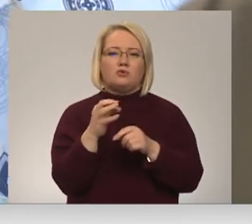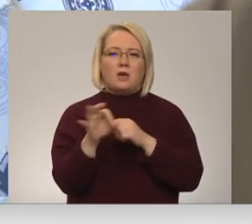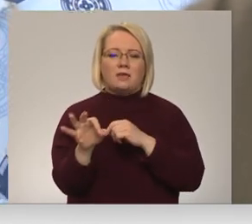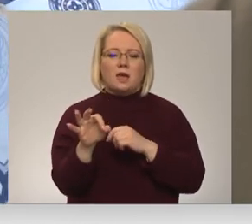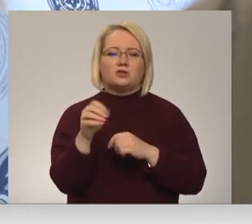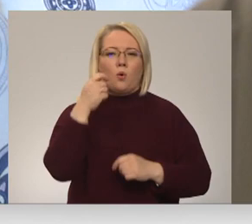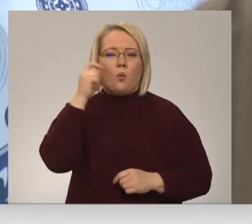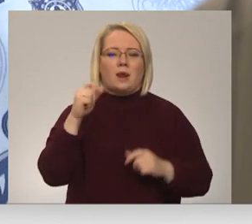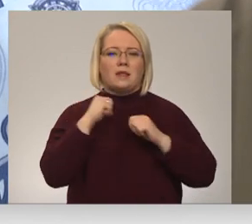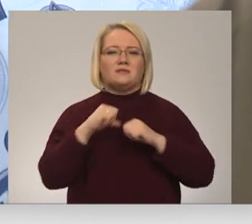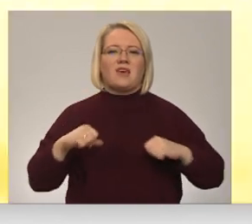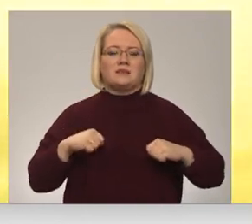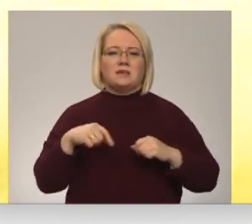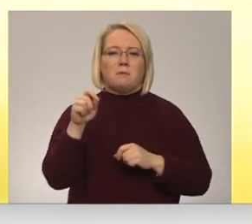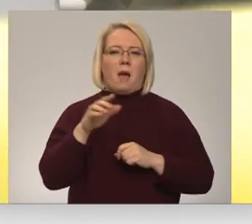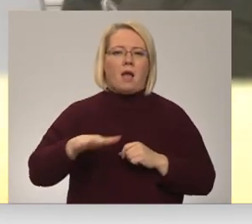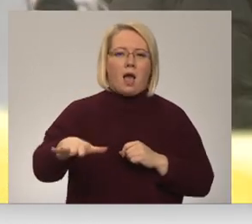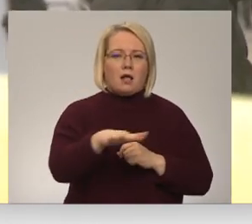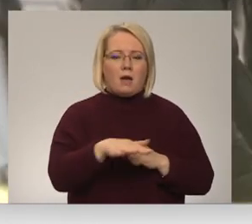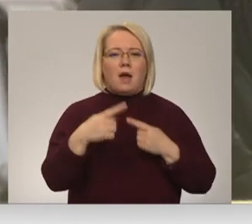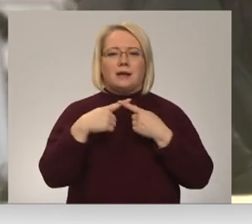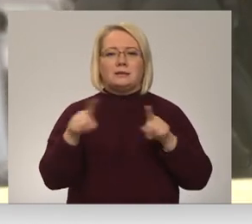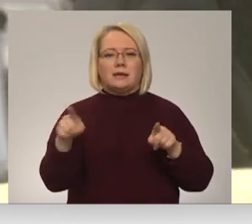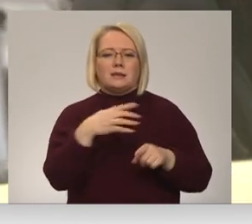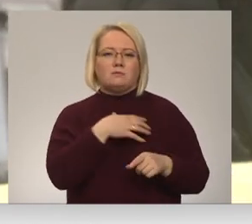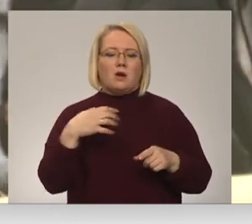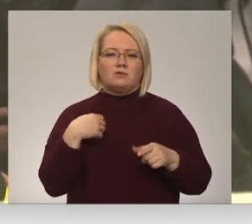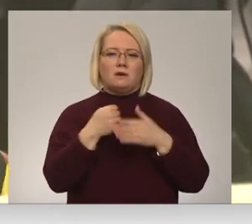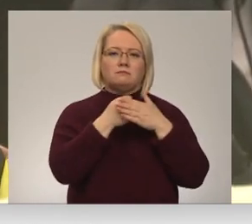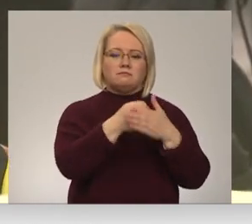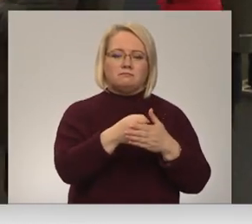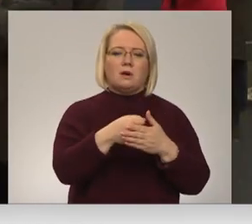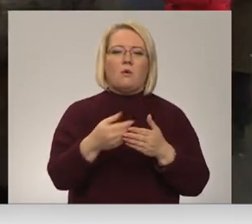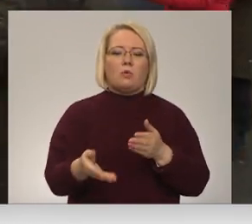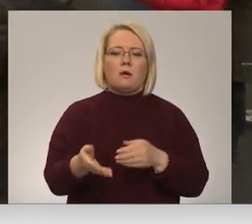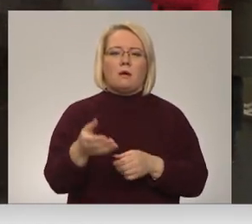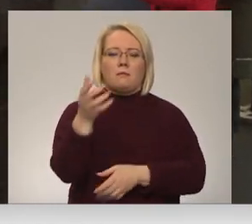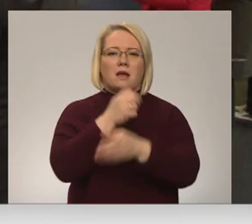pagalmā. Piebildīšu, ka arī citas pašvaldības izrāda atbalstu, izkarot Ukrainas karogus.